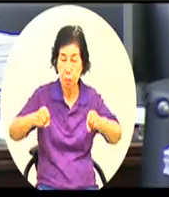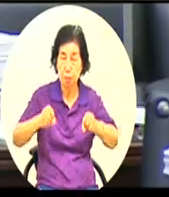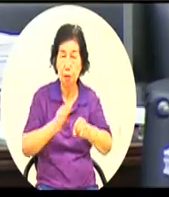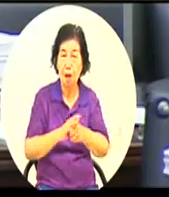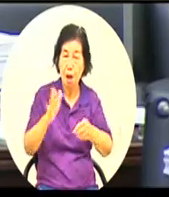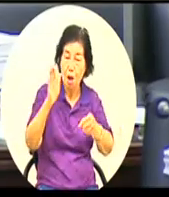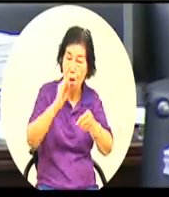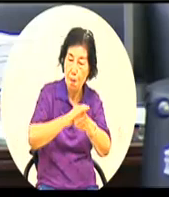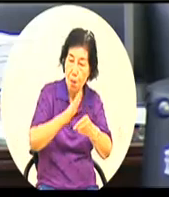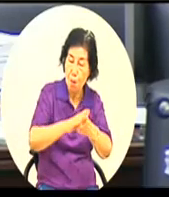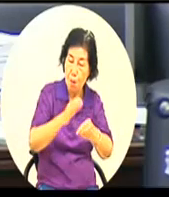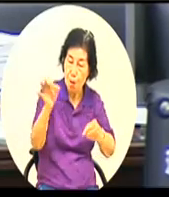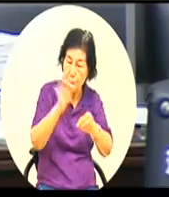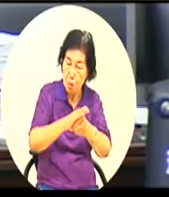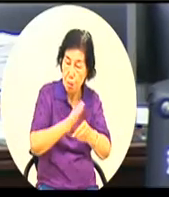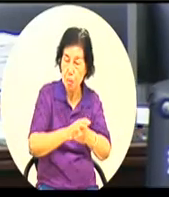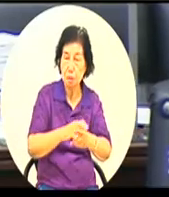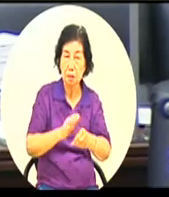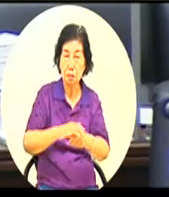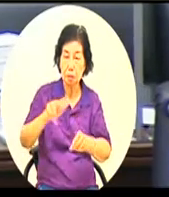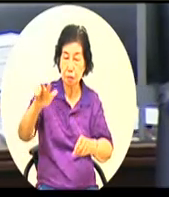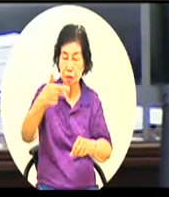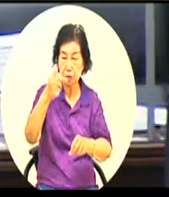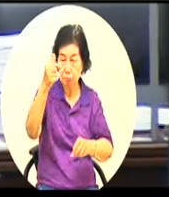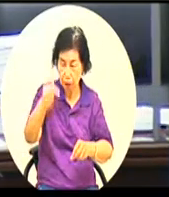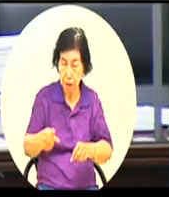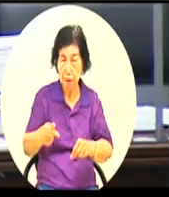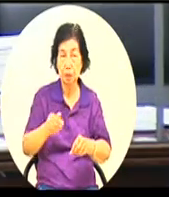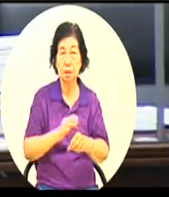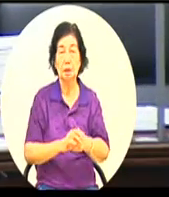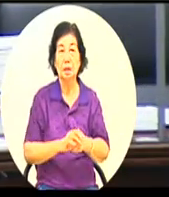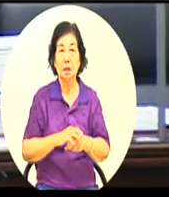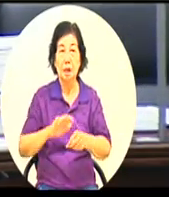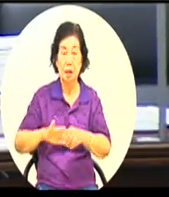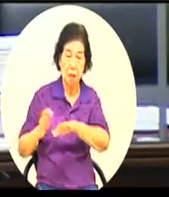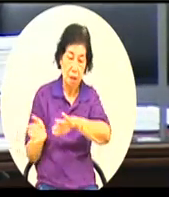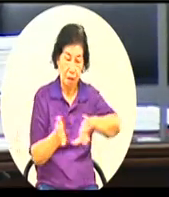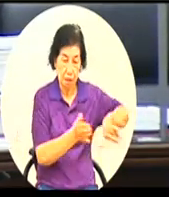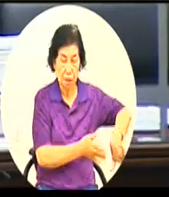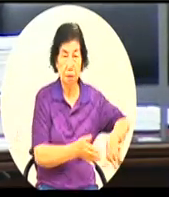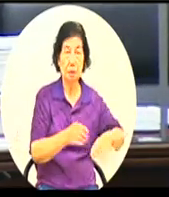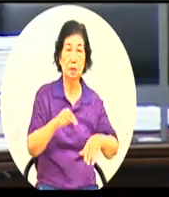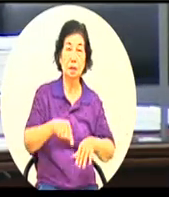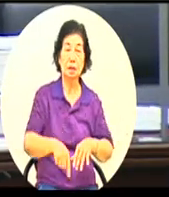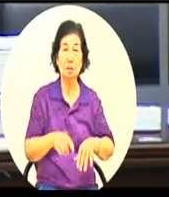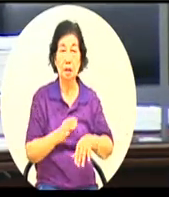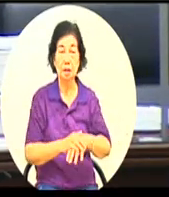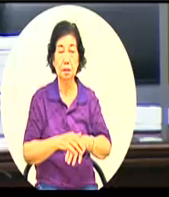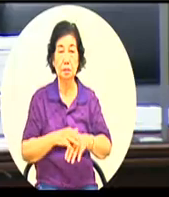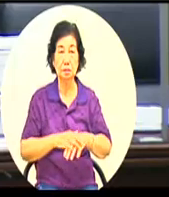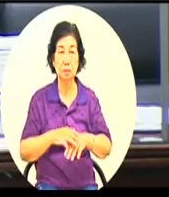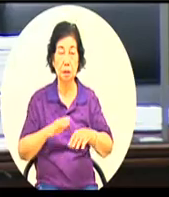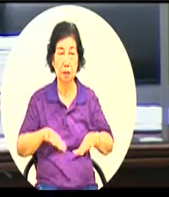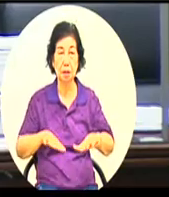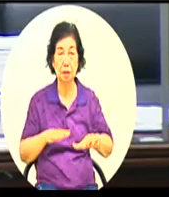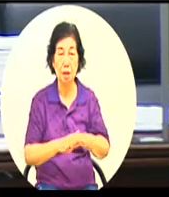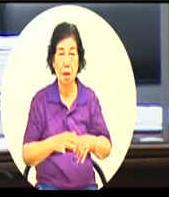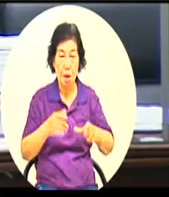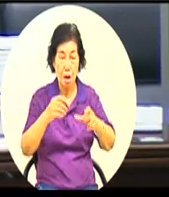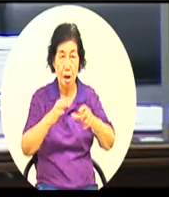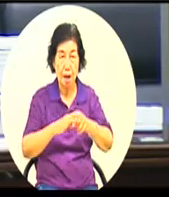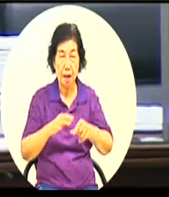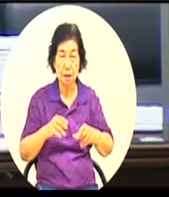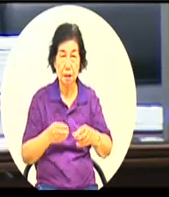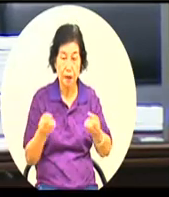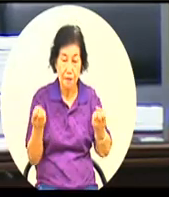啊，若只乌多麦换了，佮讲拄只我讲的，遐火力发电厂，利